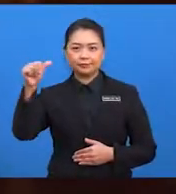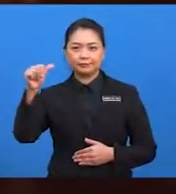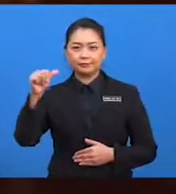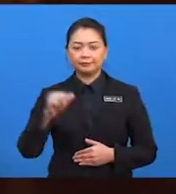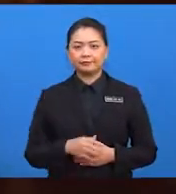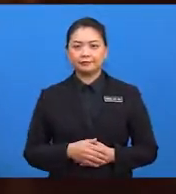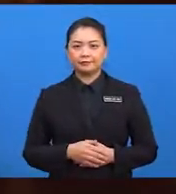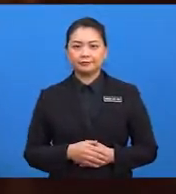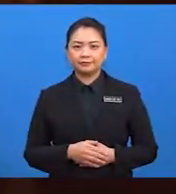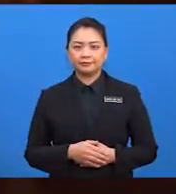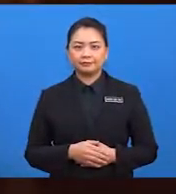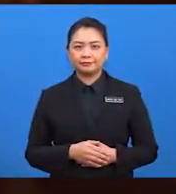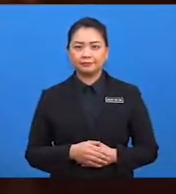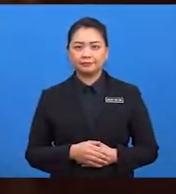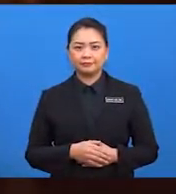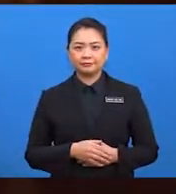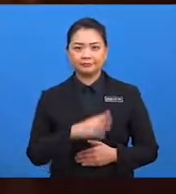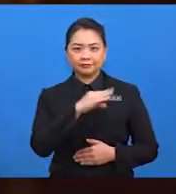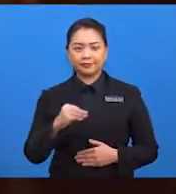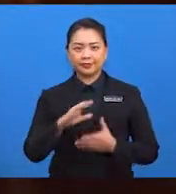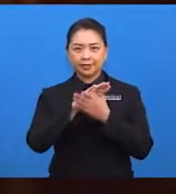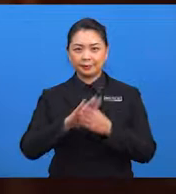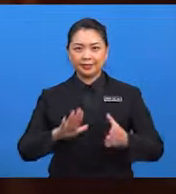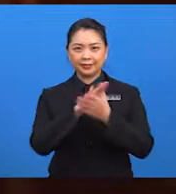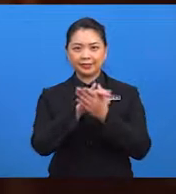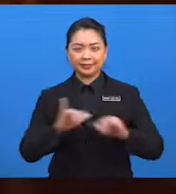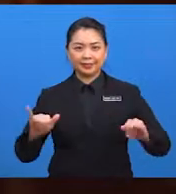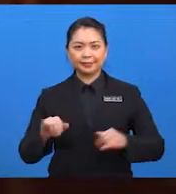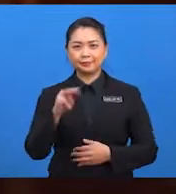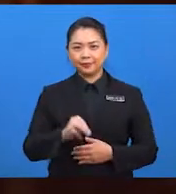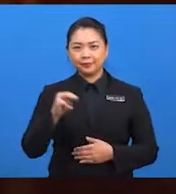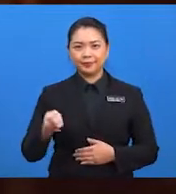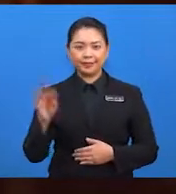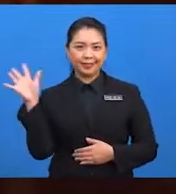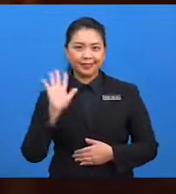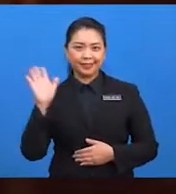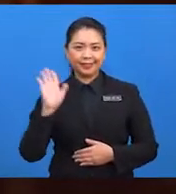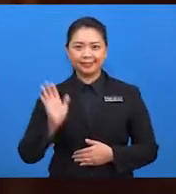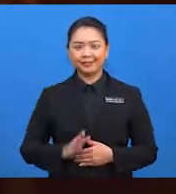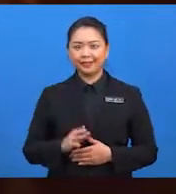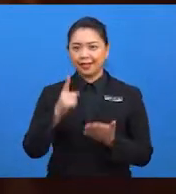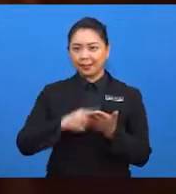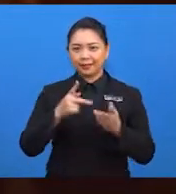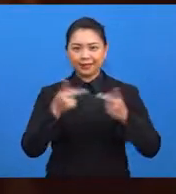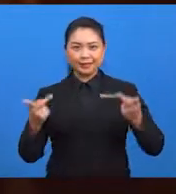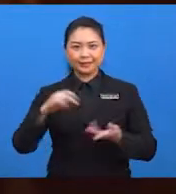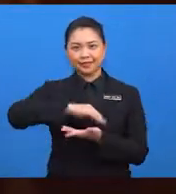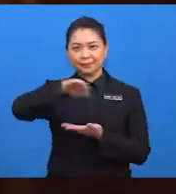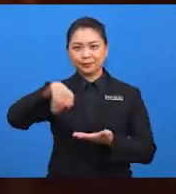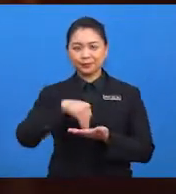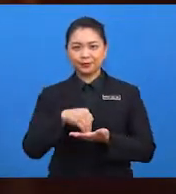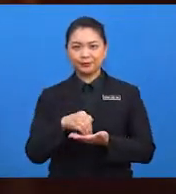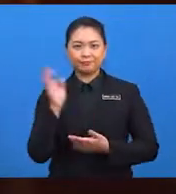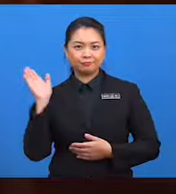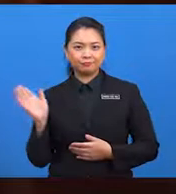Assalamualaikum warahmatullahi wabarakatuh dan selamat sejahtera murid-murid. Hai, apa khabar semua?